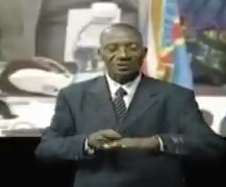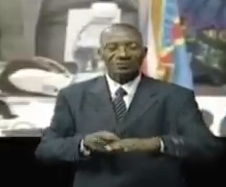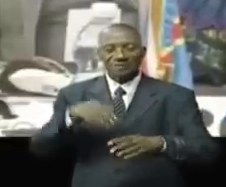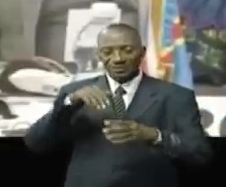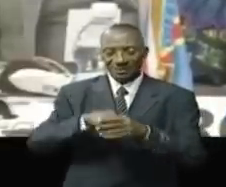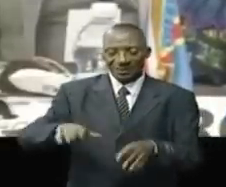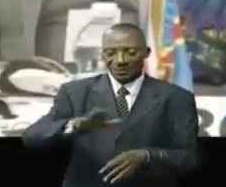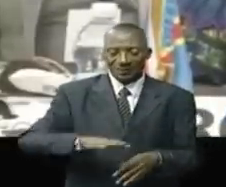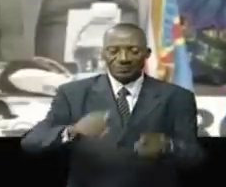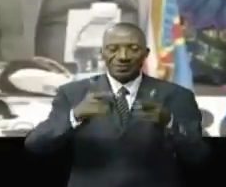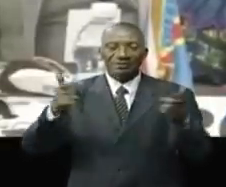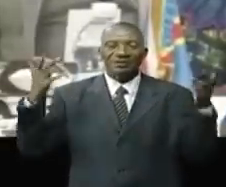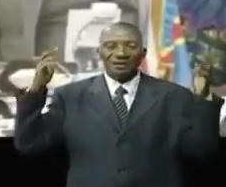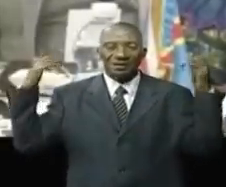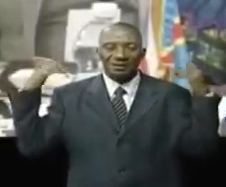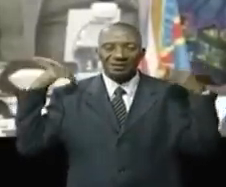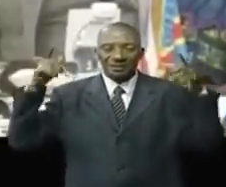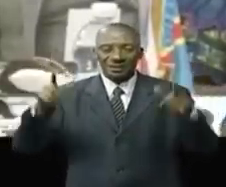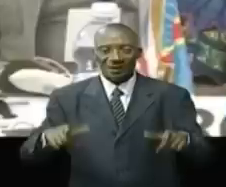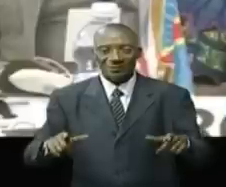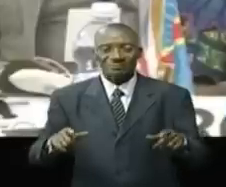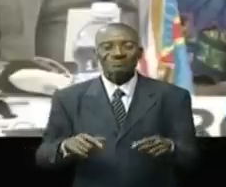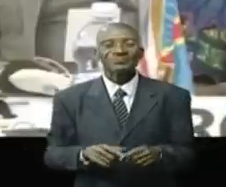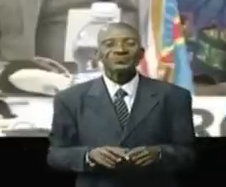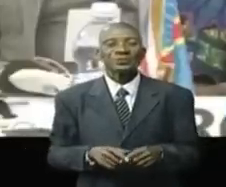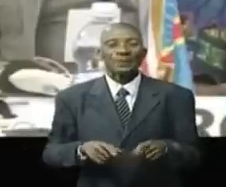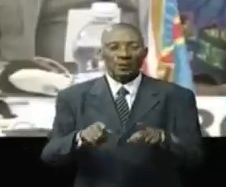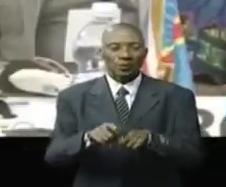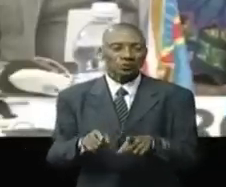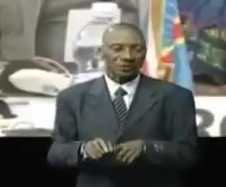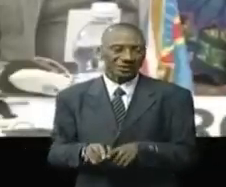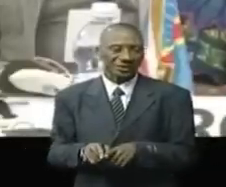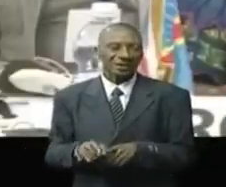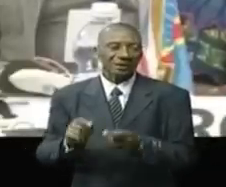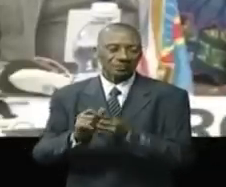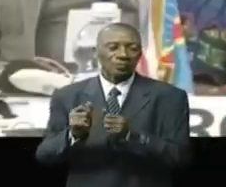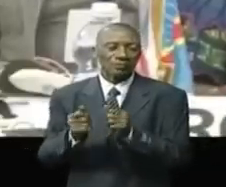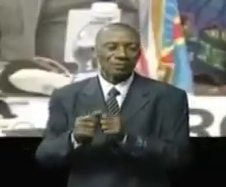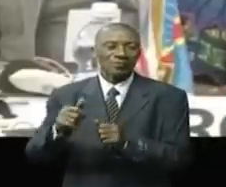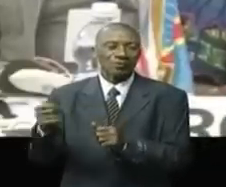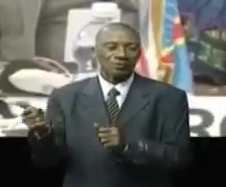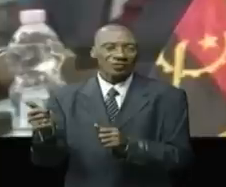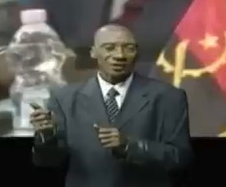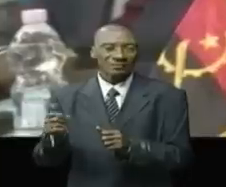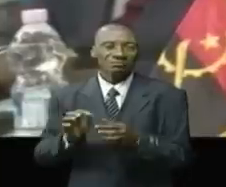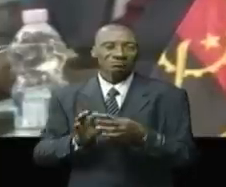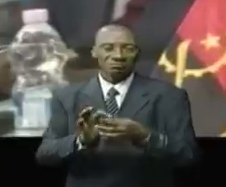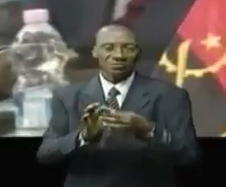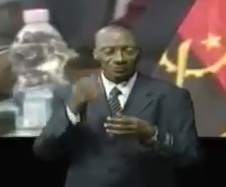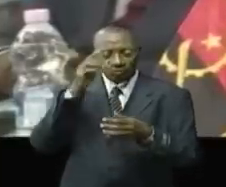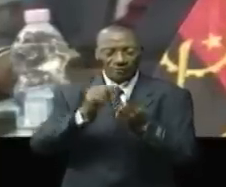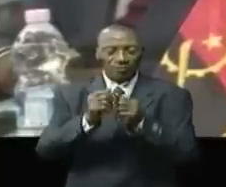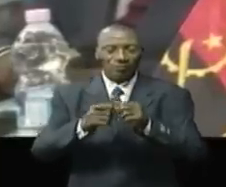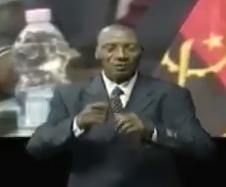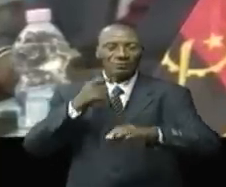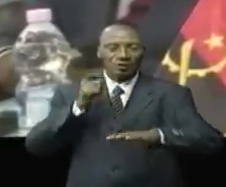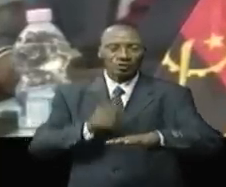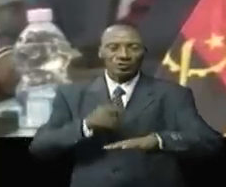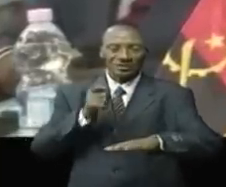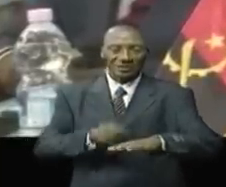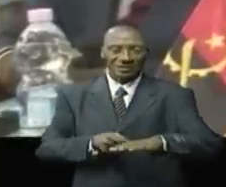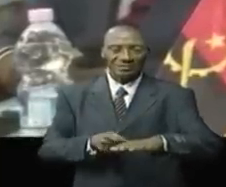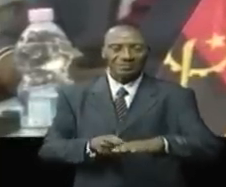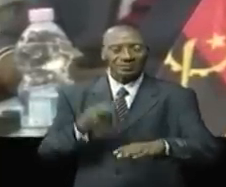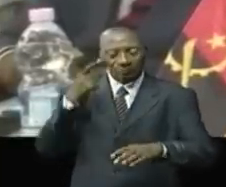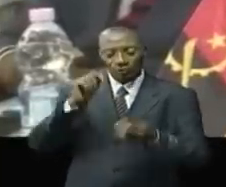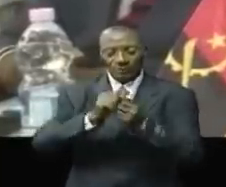Lacs, ainsi que les lignes directrices relatives à l'entraide judiciaire en matière